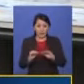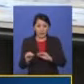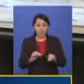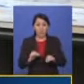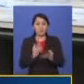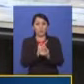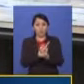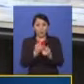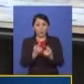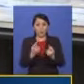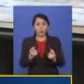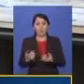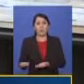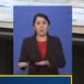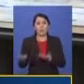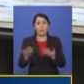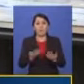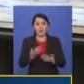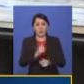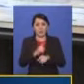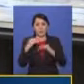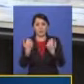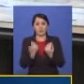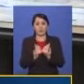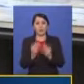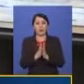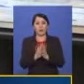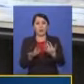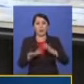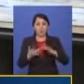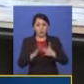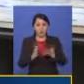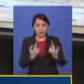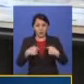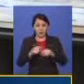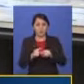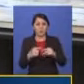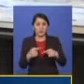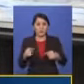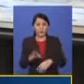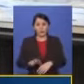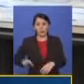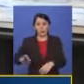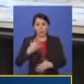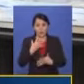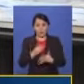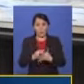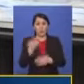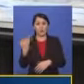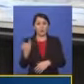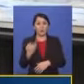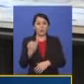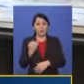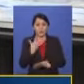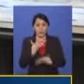оқырмандарды шақыратынбыз. Ал қазір карантин режиміне байланысты кітаптарға онлайн шолу ұйымдастырдық. Кез келген облыс тұрғыны өзін қызықтырған шығарманы